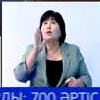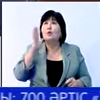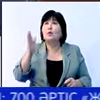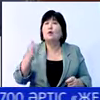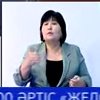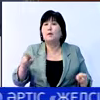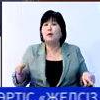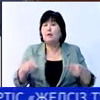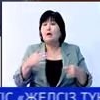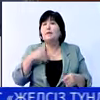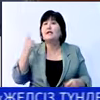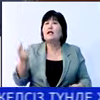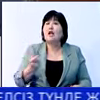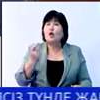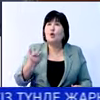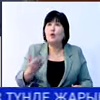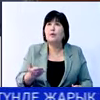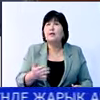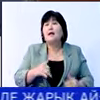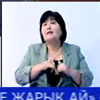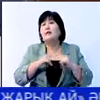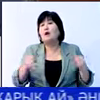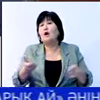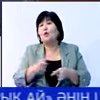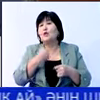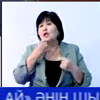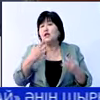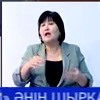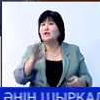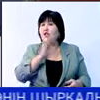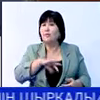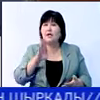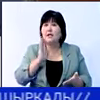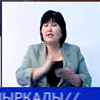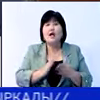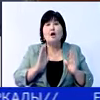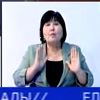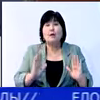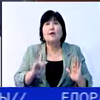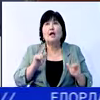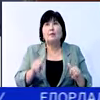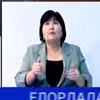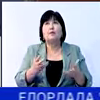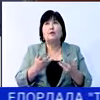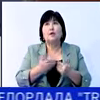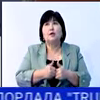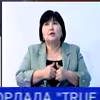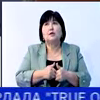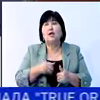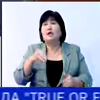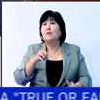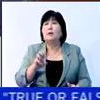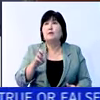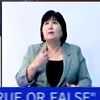көтерілгеннен кейін біздің экономикамыздың нығаюына да өте жақсы үлкен септігін тигізеді. Бірақ мынау расчеттарыңыз маған ұнап тұрған жоқ. Темірхан